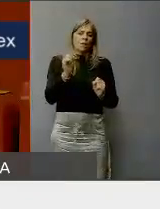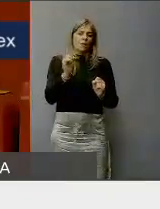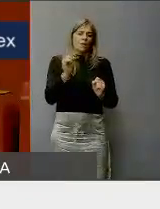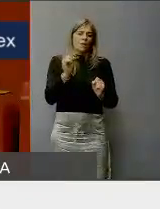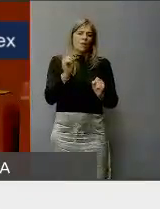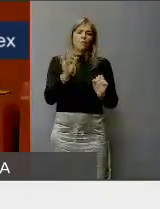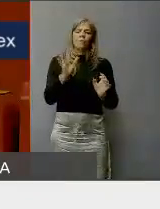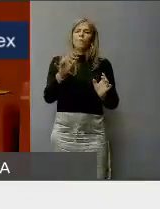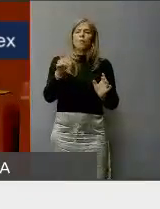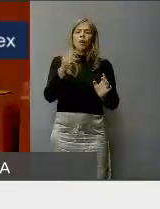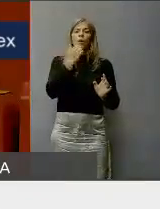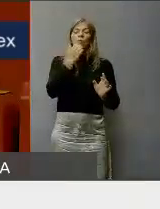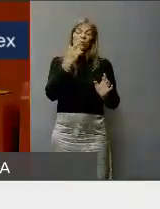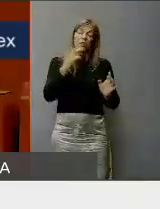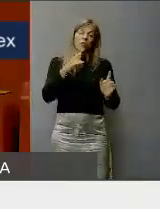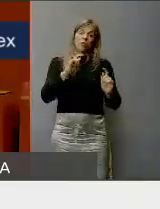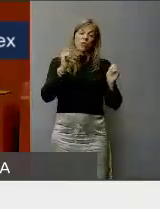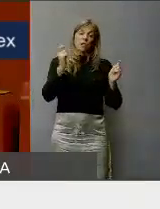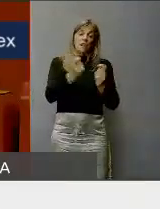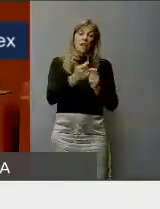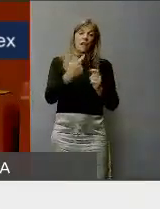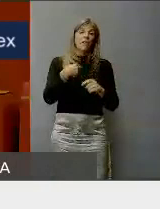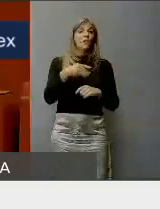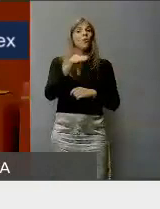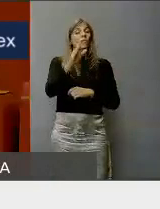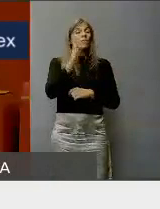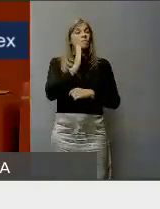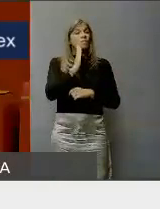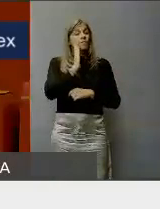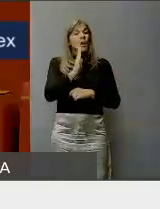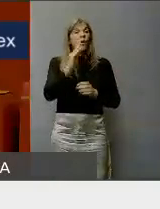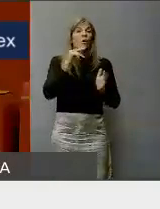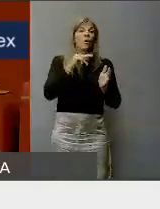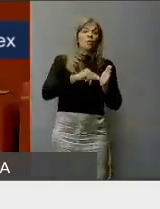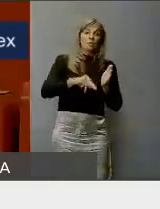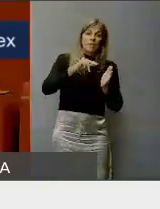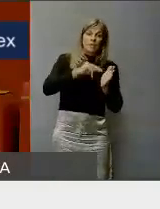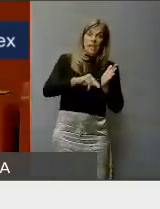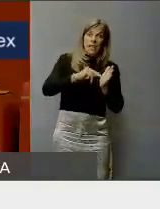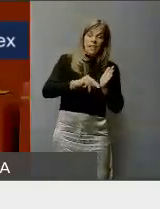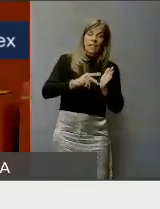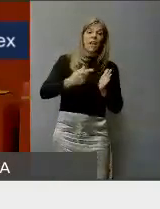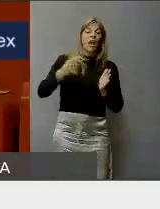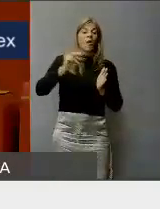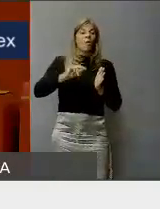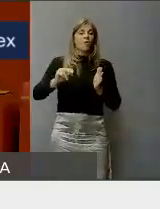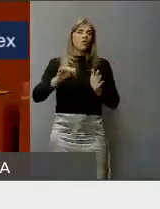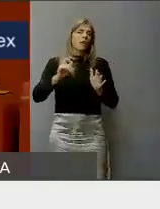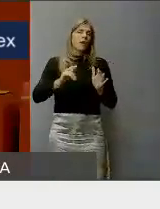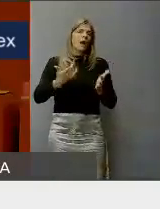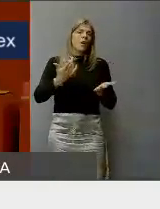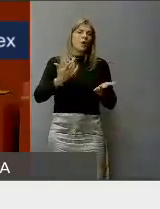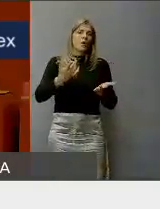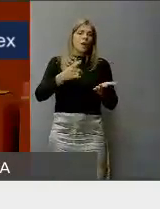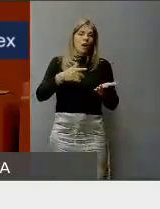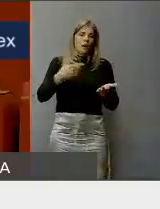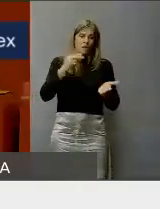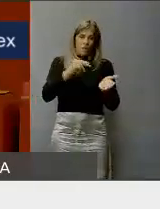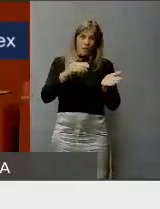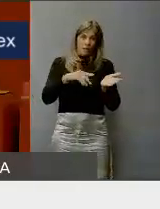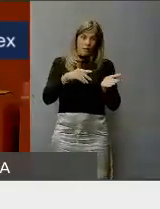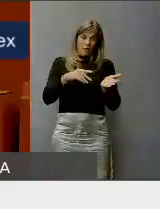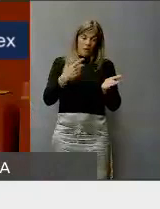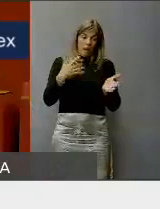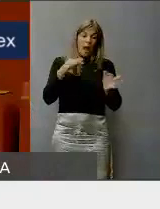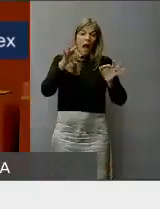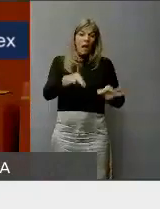generale ma chiederei anche agli uffici e al segreteria magari di valutare prima di fare questo di portarle